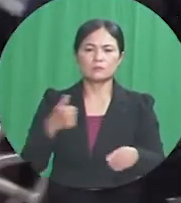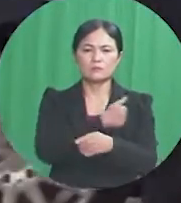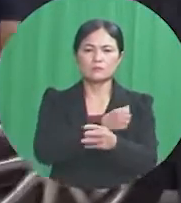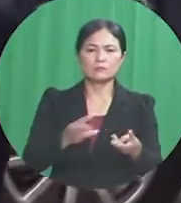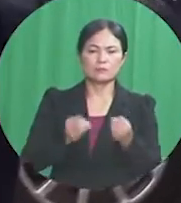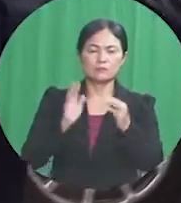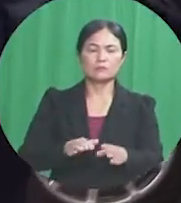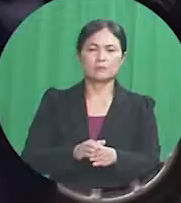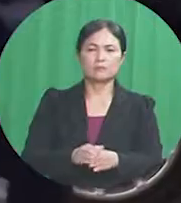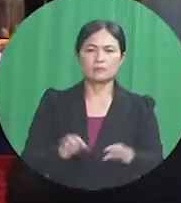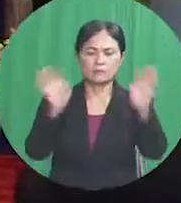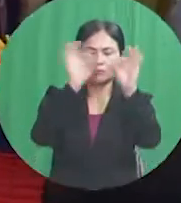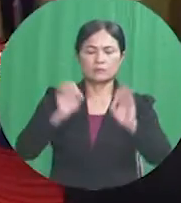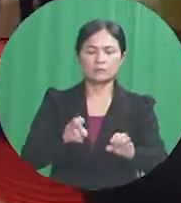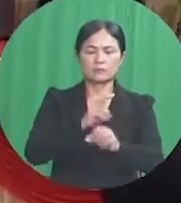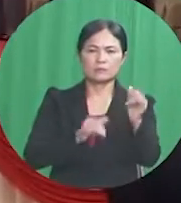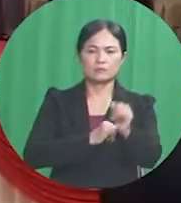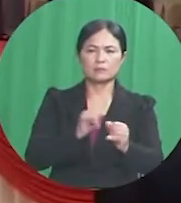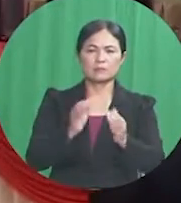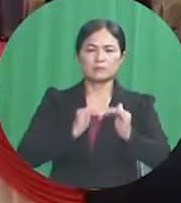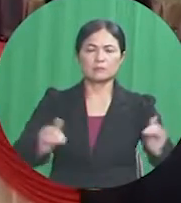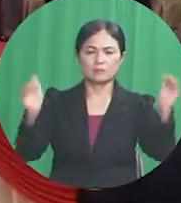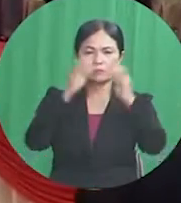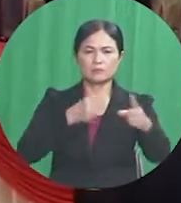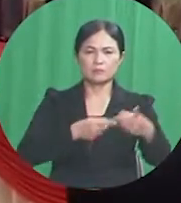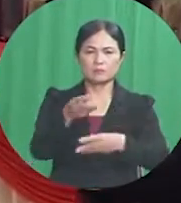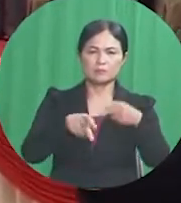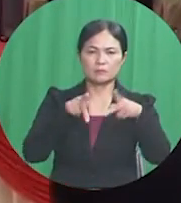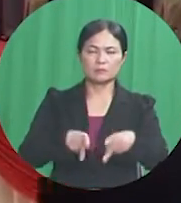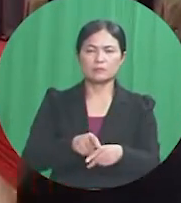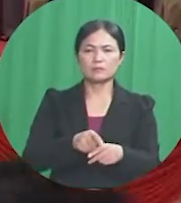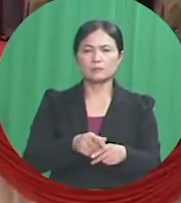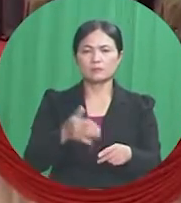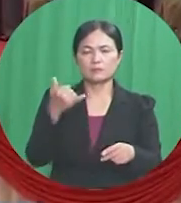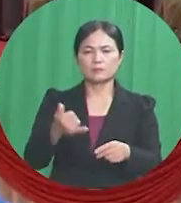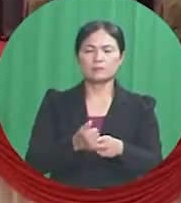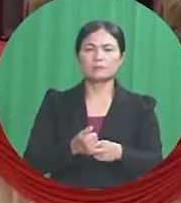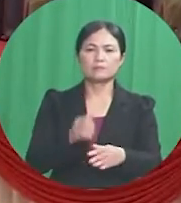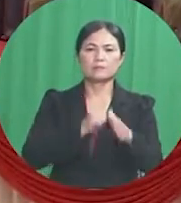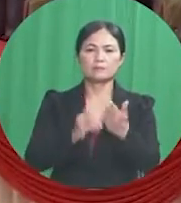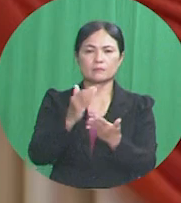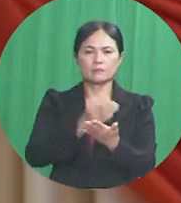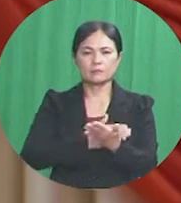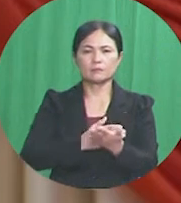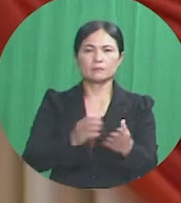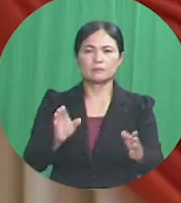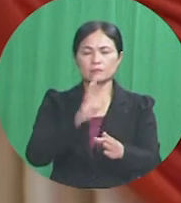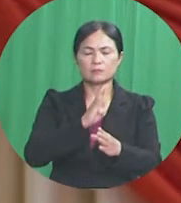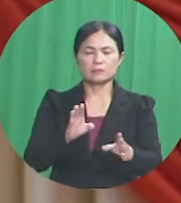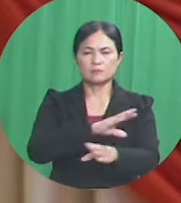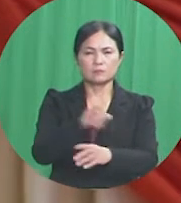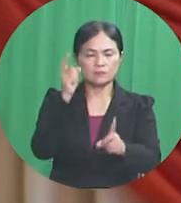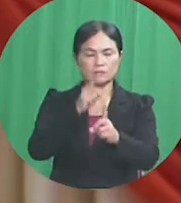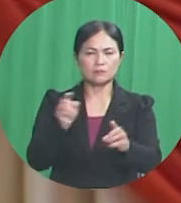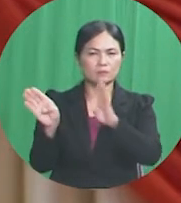ឋមន្ត្រីនៅឯវេទិកាជាតិអន្តរសាសនាប្រឆាំងការជួញដូរមនុស្សលើកទី6 ក្រោមប្រធានបទកុំយកកម្ពុជាជាគោល